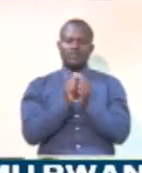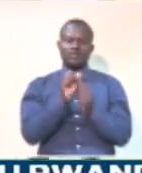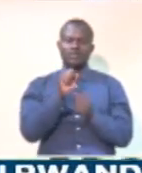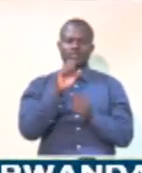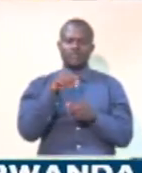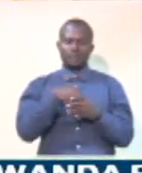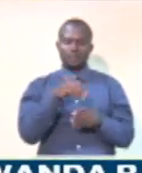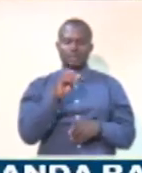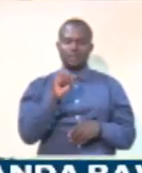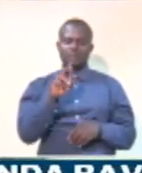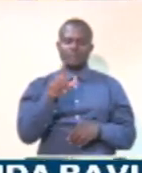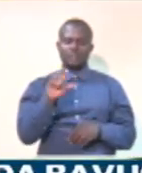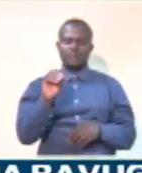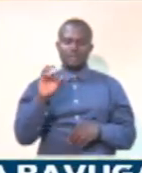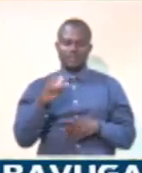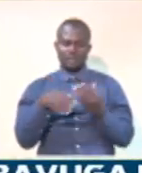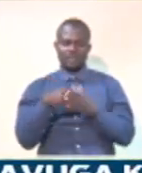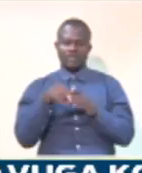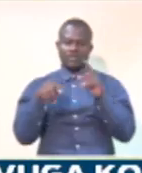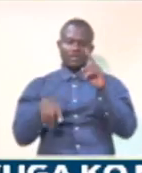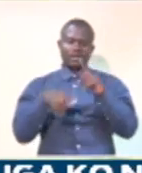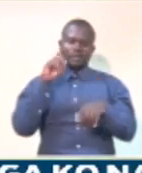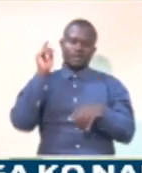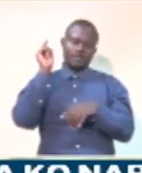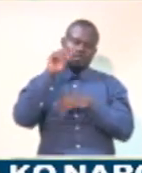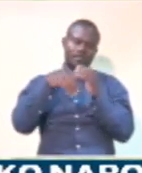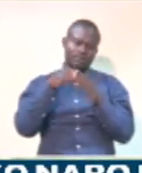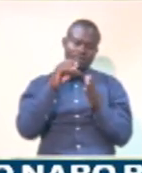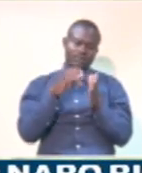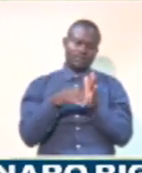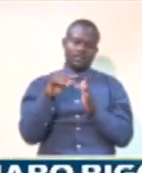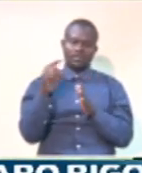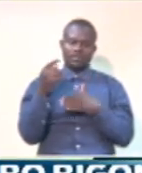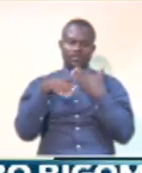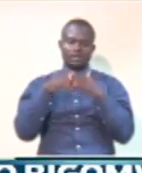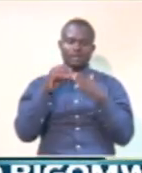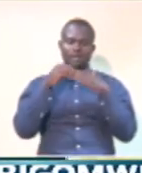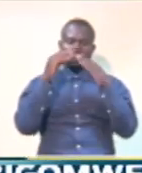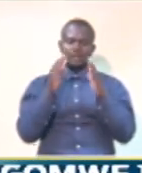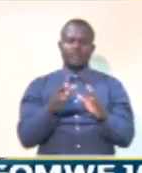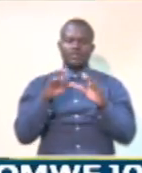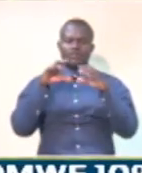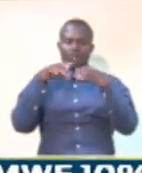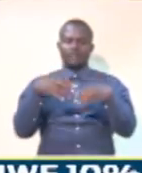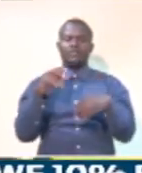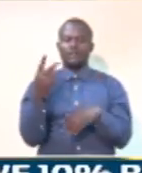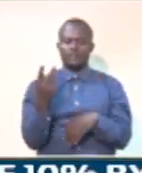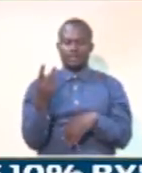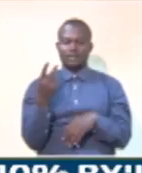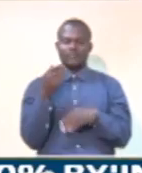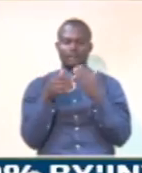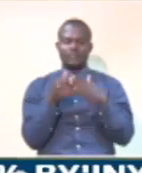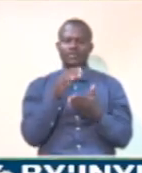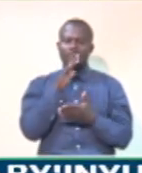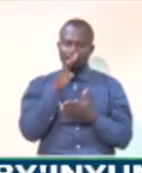muri Maroc amakipe yombi yatsindiye kujya muri 1/4 araba hatangira kuyobora itsinda rya kabiri